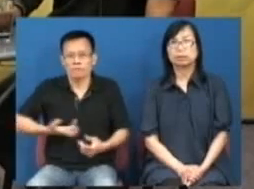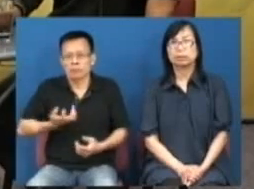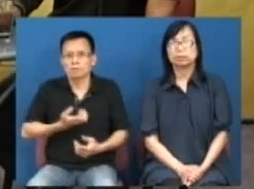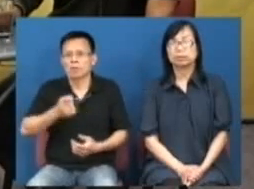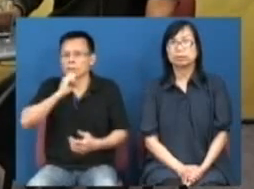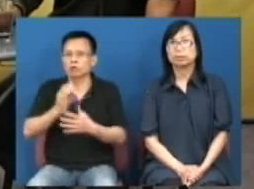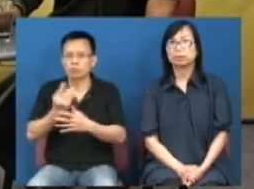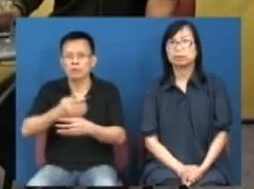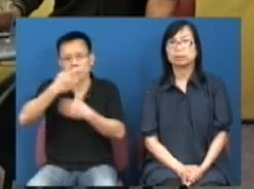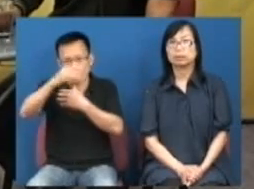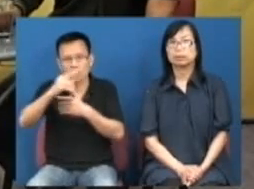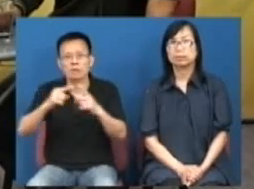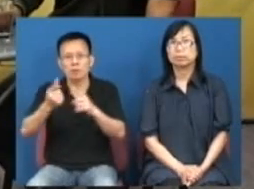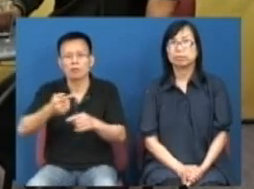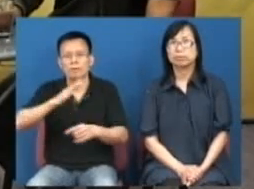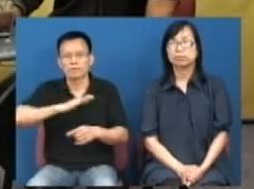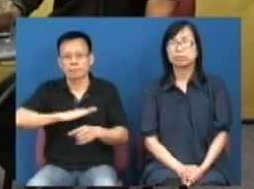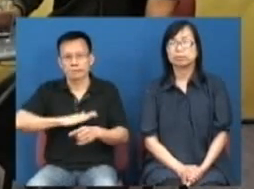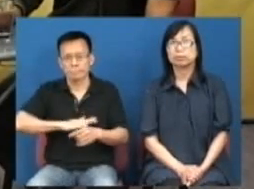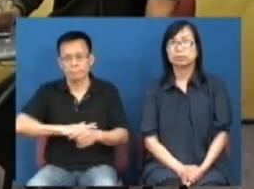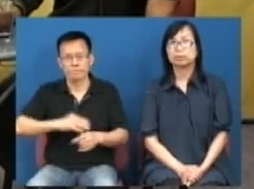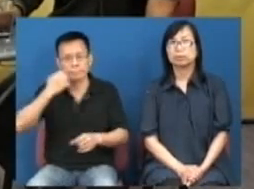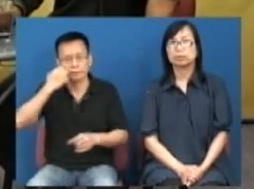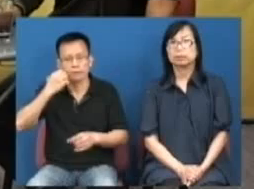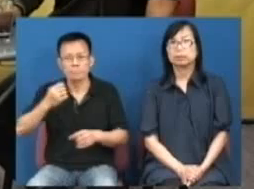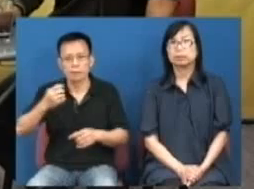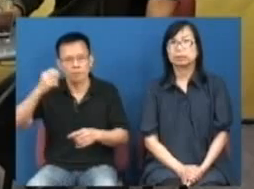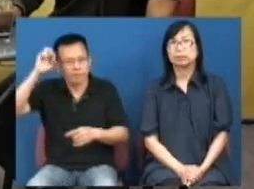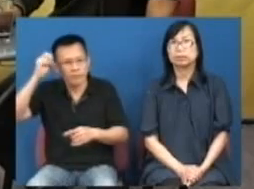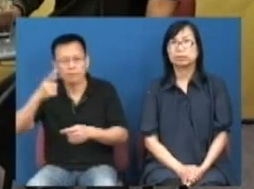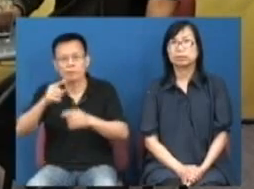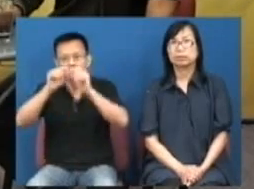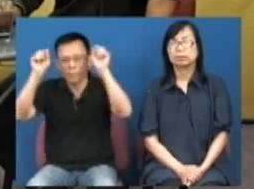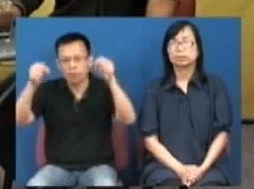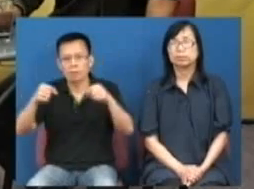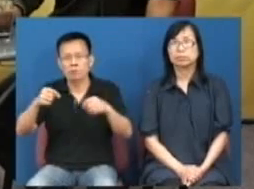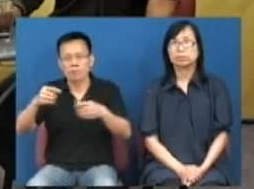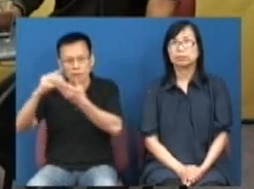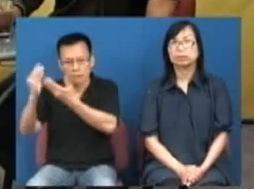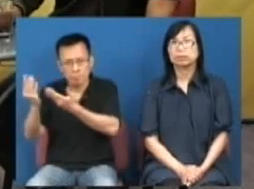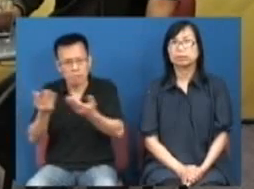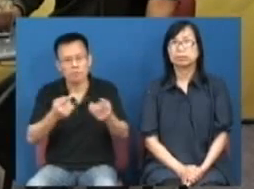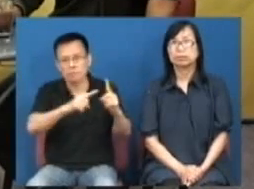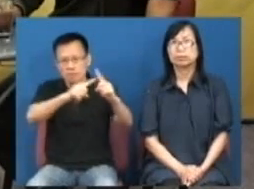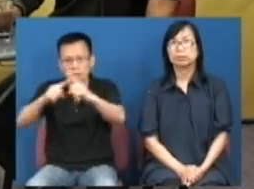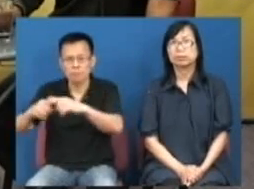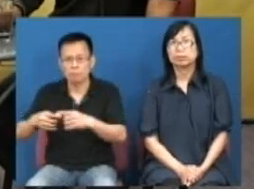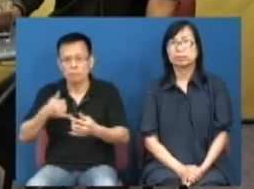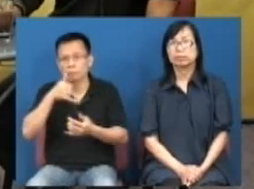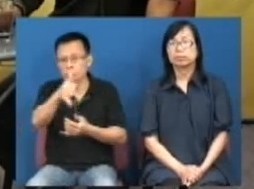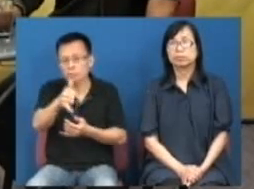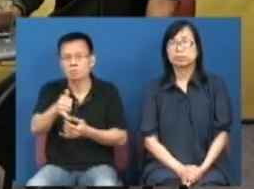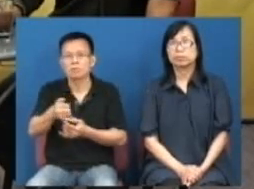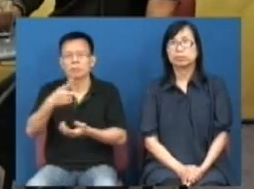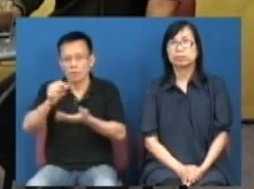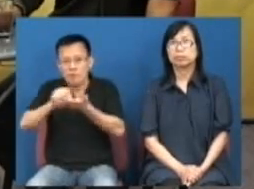可以好冷靜去分析呢個話題，但係請大家一定要去出席，一定要俾意見，無論係寫